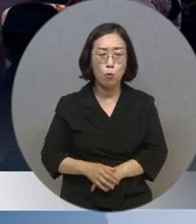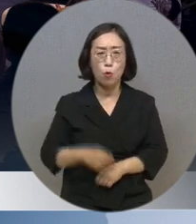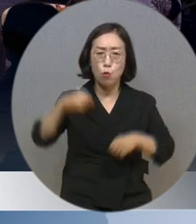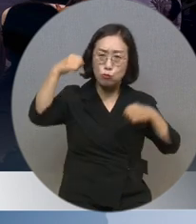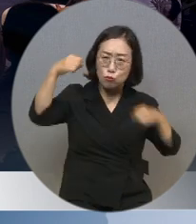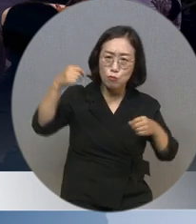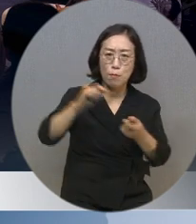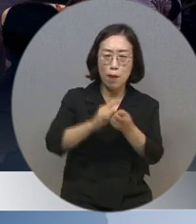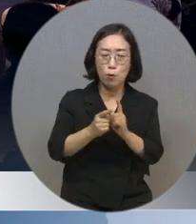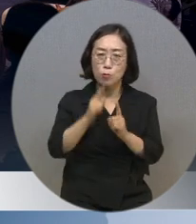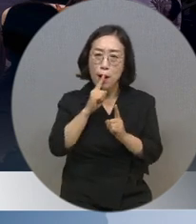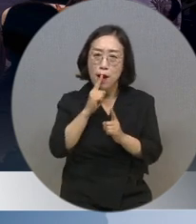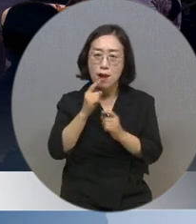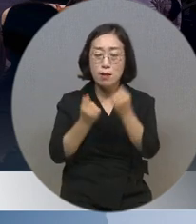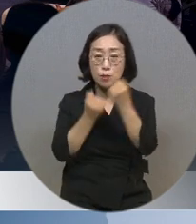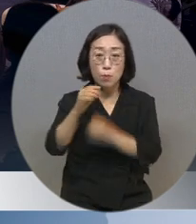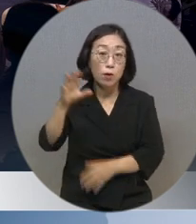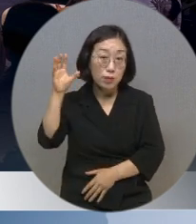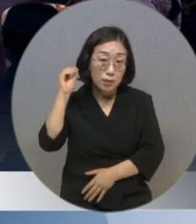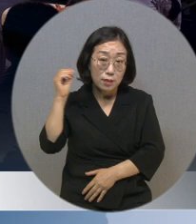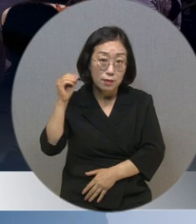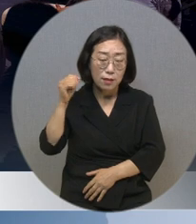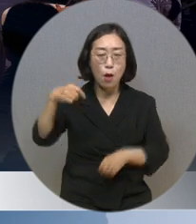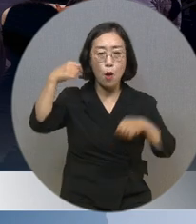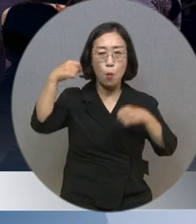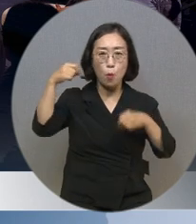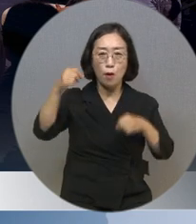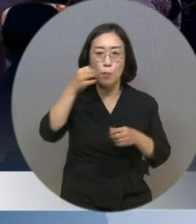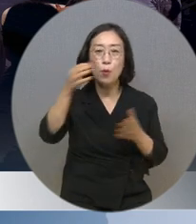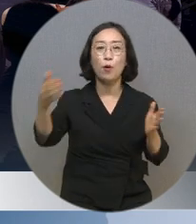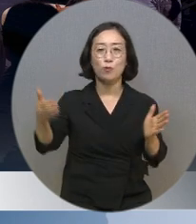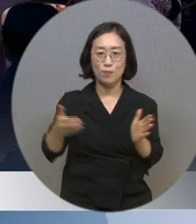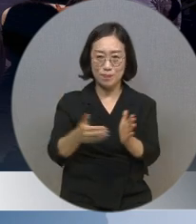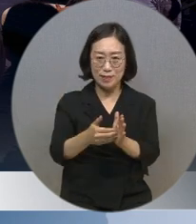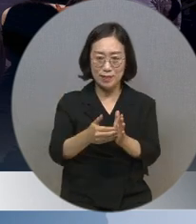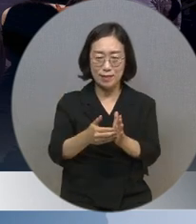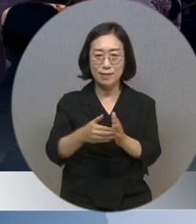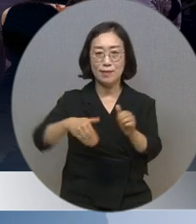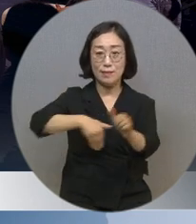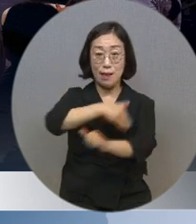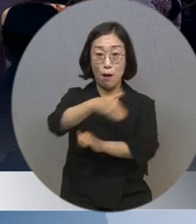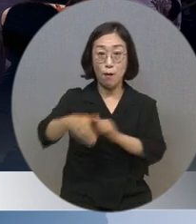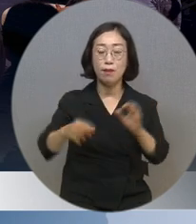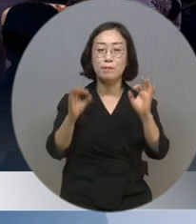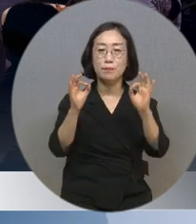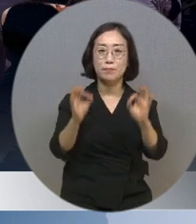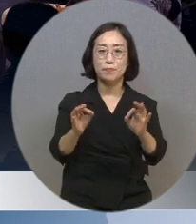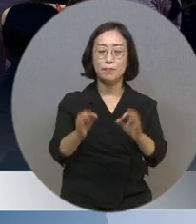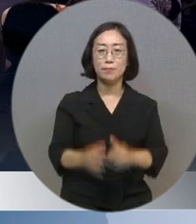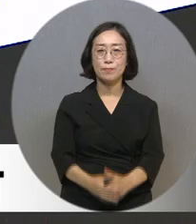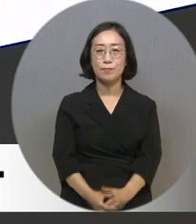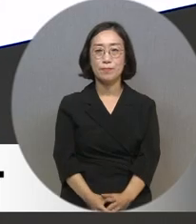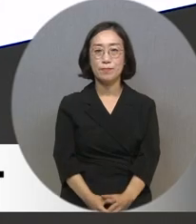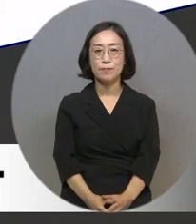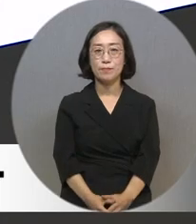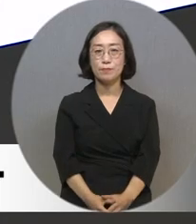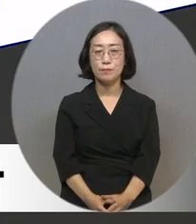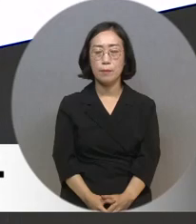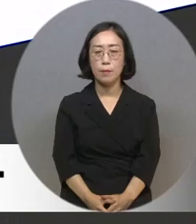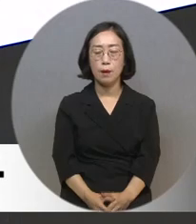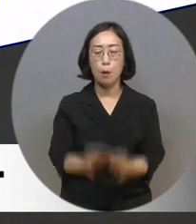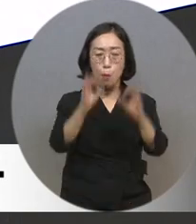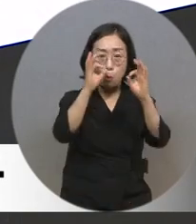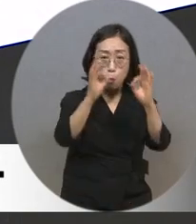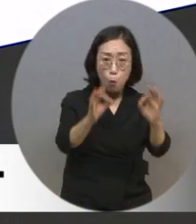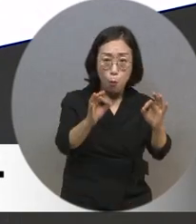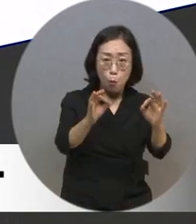있는 등 다양한 요소를 활용한 공연이 펼쳐졌다고 합니다. 그 현장 속으로 함께 가보시죠. 보이는